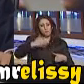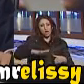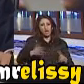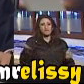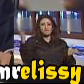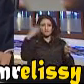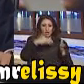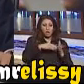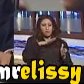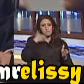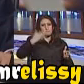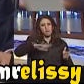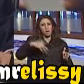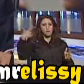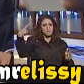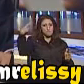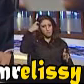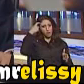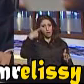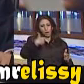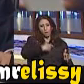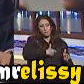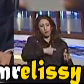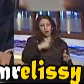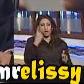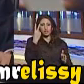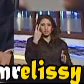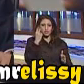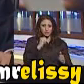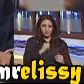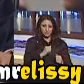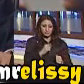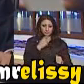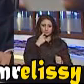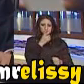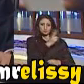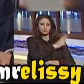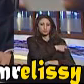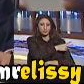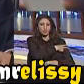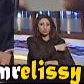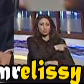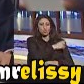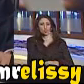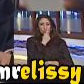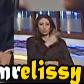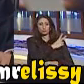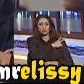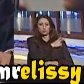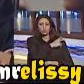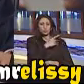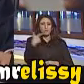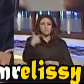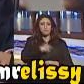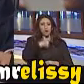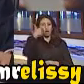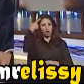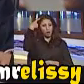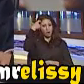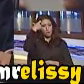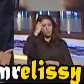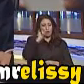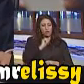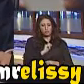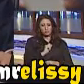في النهاية طلقات تخرج من مجند أمن مركزي عشان تيجي في رأسه وتيجي في صدره. يا